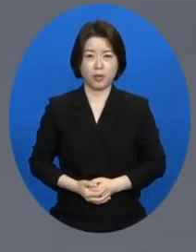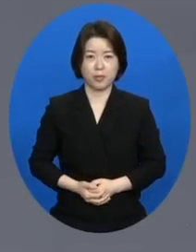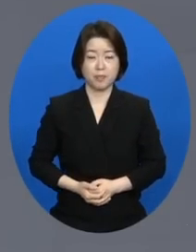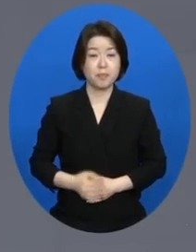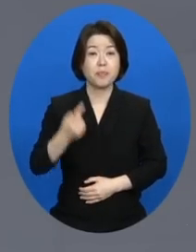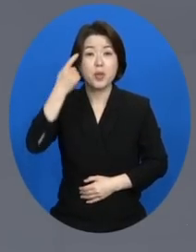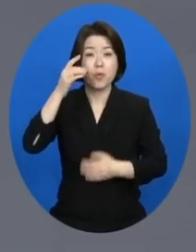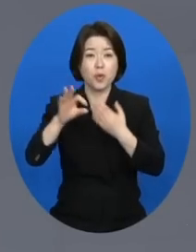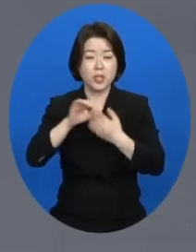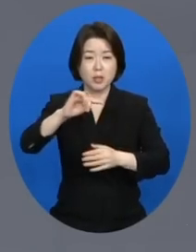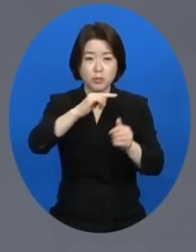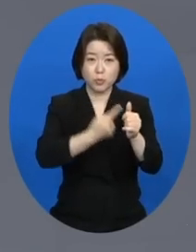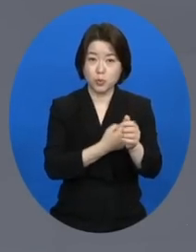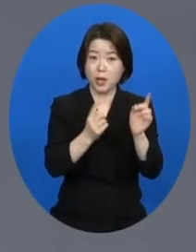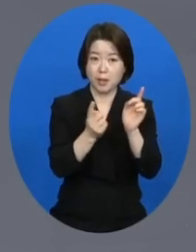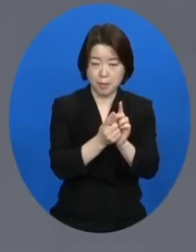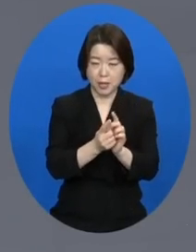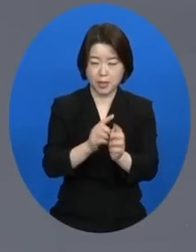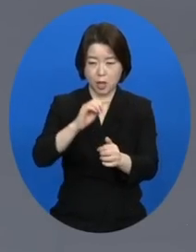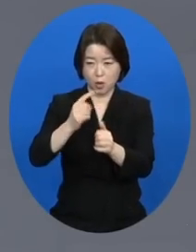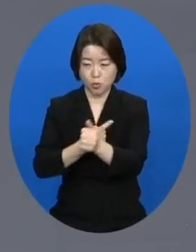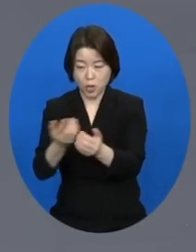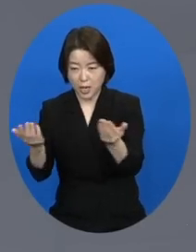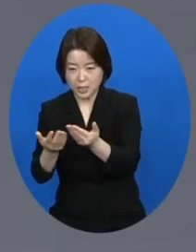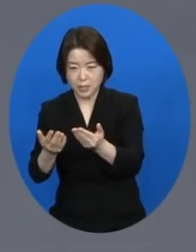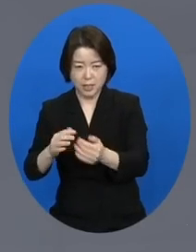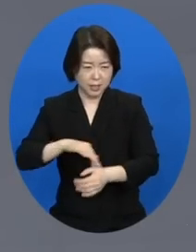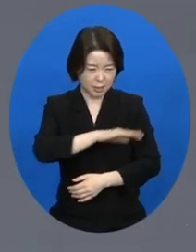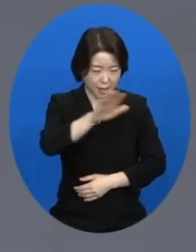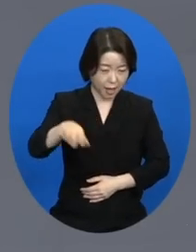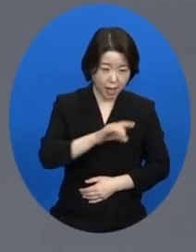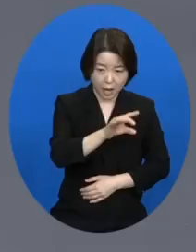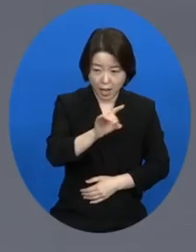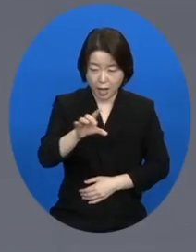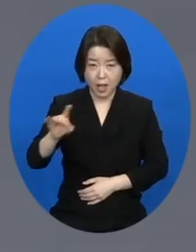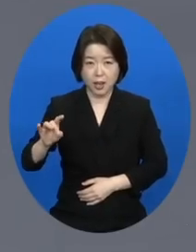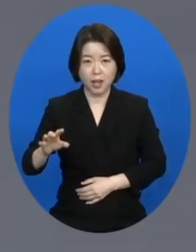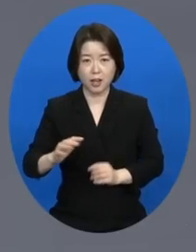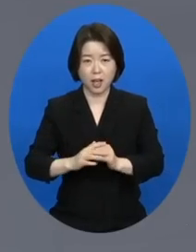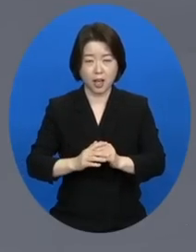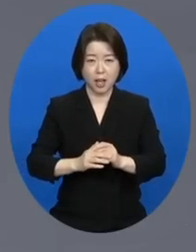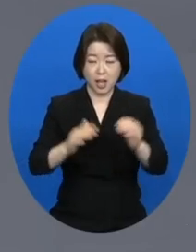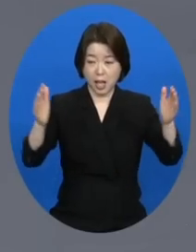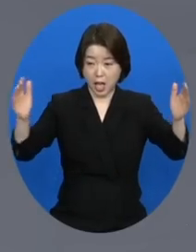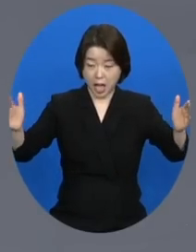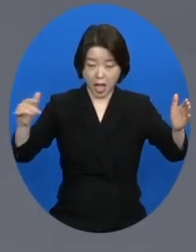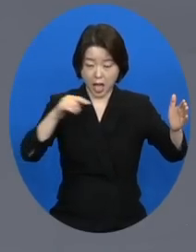왜냐하면 그 우연한 만남, 우연한 사건들 그 모두 하나하나가 완전한